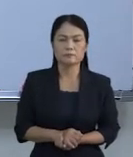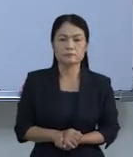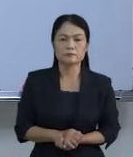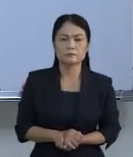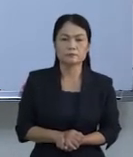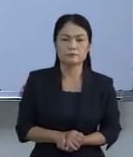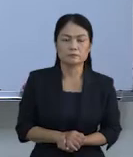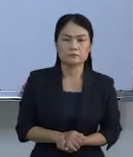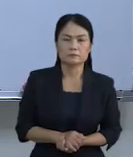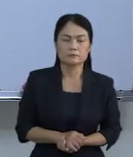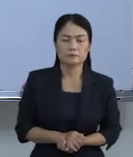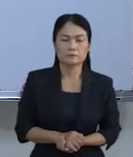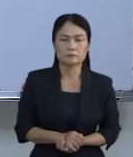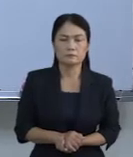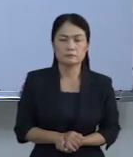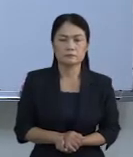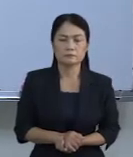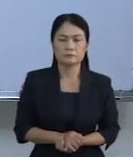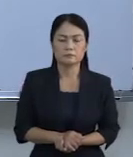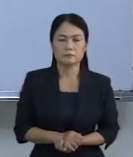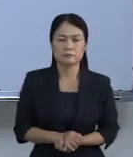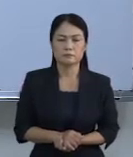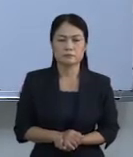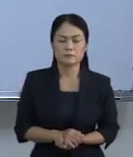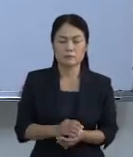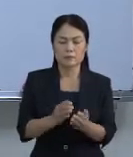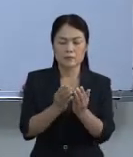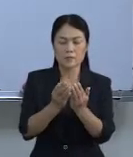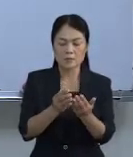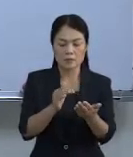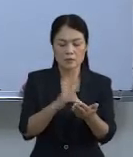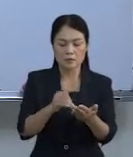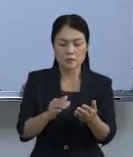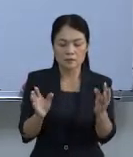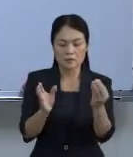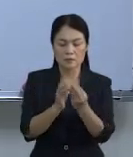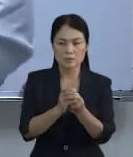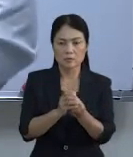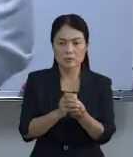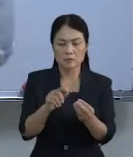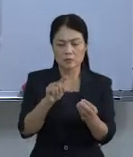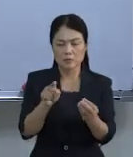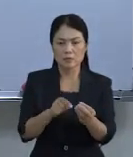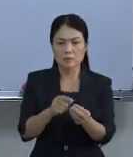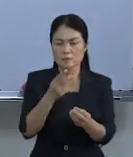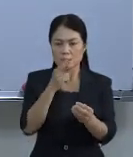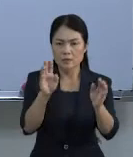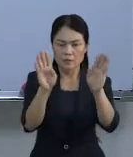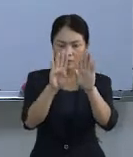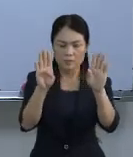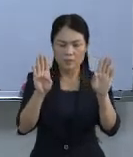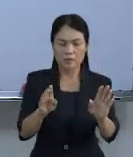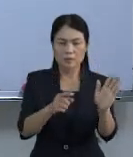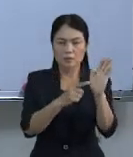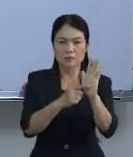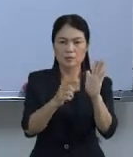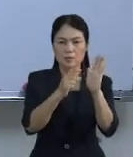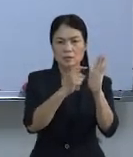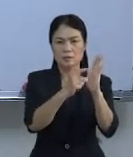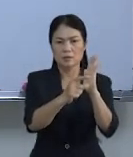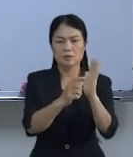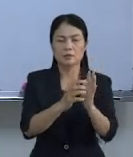ẩm nán nâng chúng muốn sầm nế ông nán nâng sầm nế chùm nón tu sập hiện và con nơi mà cả khiến cùng bằng hai chùm nón